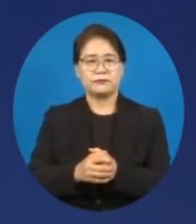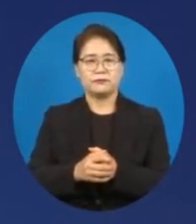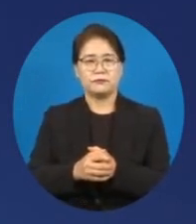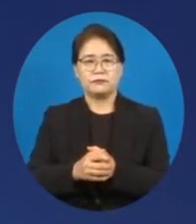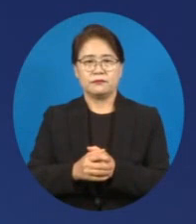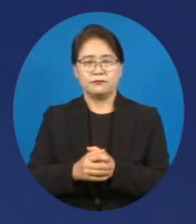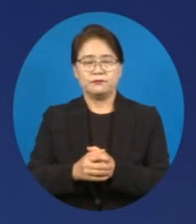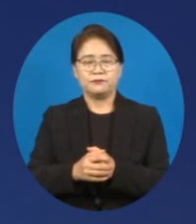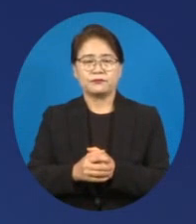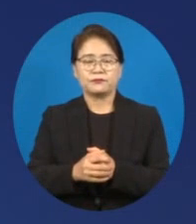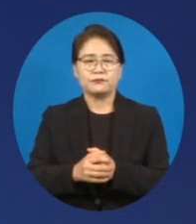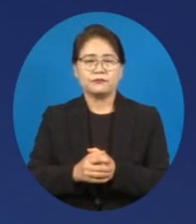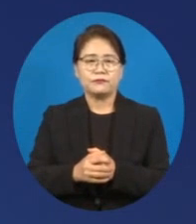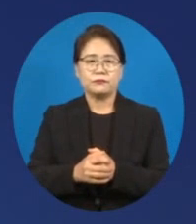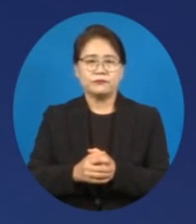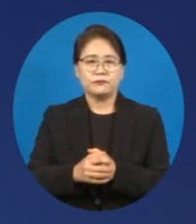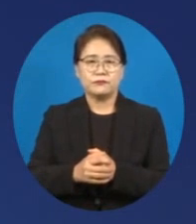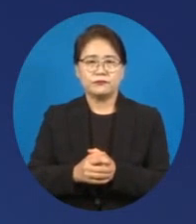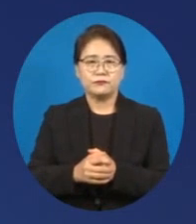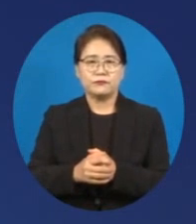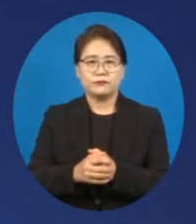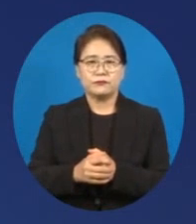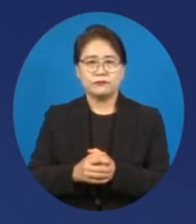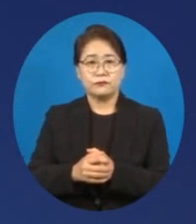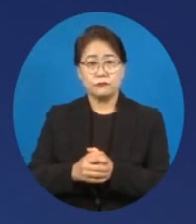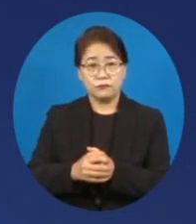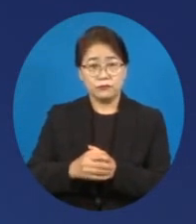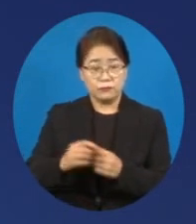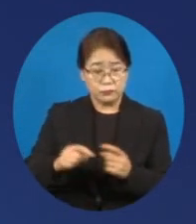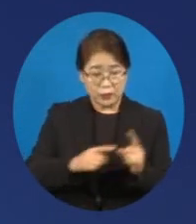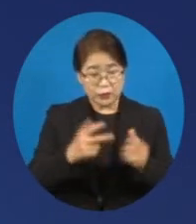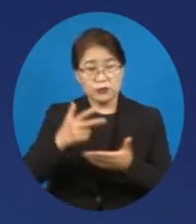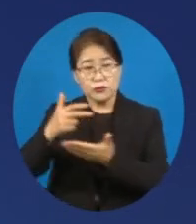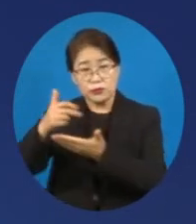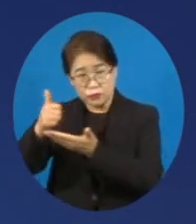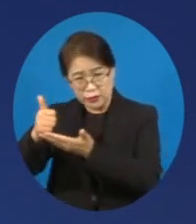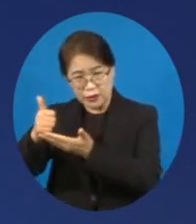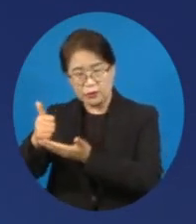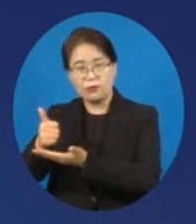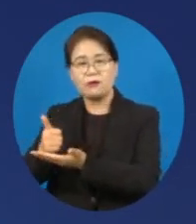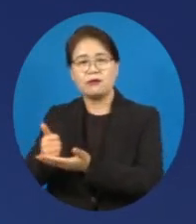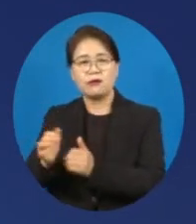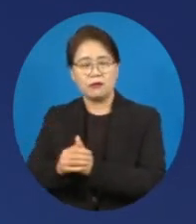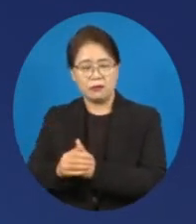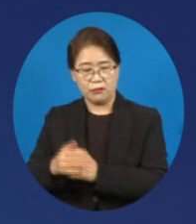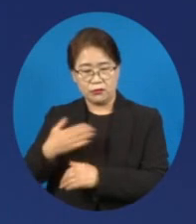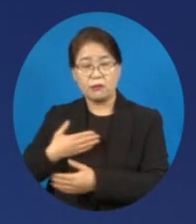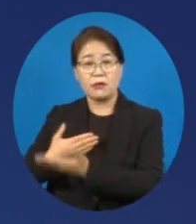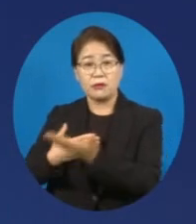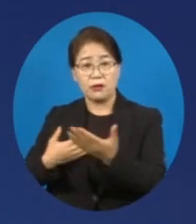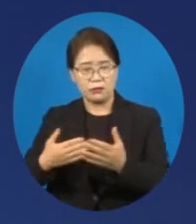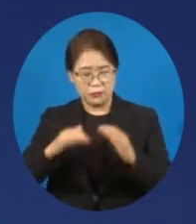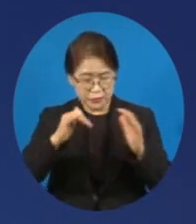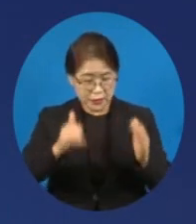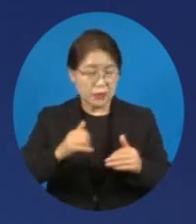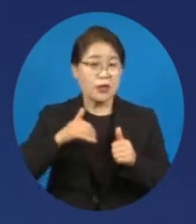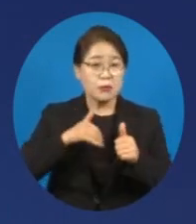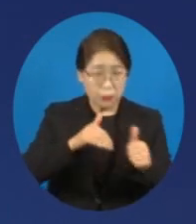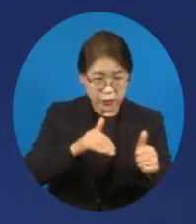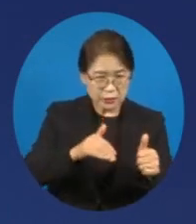있는 평안입니다 부활하신 예수님께서 저와 여러분을이 세상에 보내시면서 말씀하신이